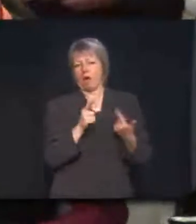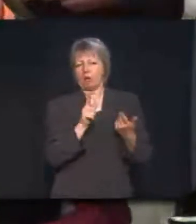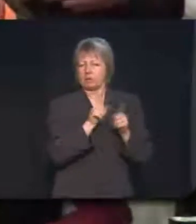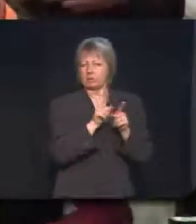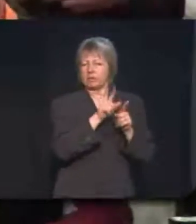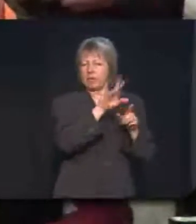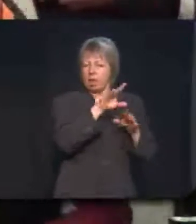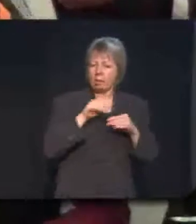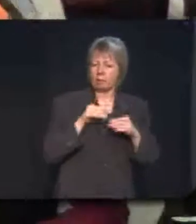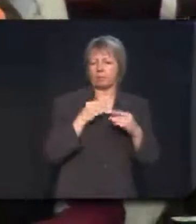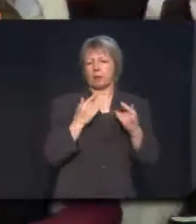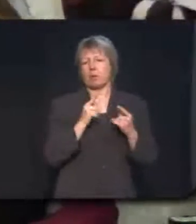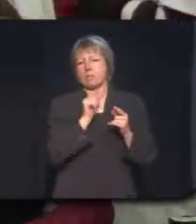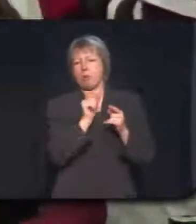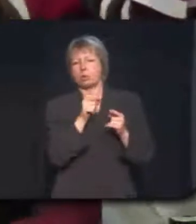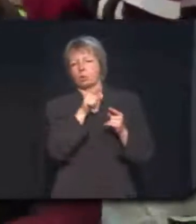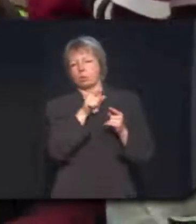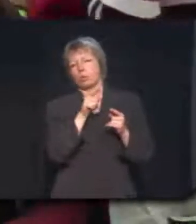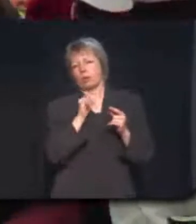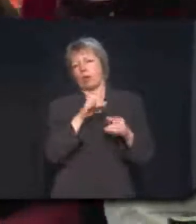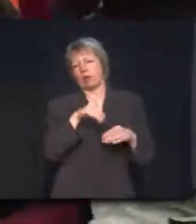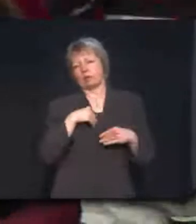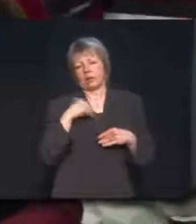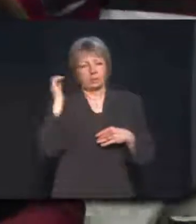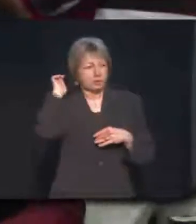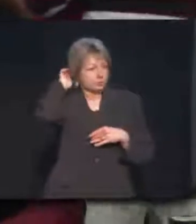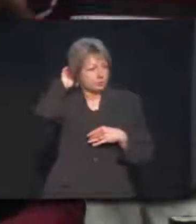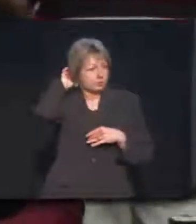es gibt einen weiteren die ohrentrach bitte